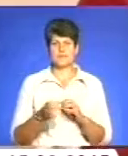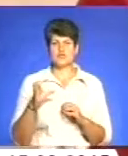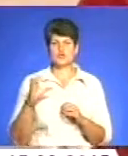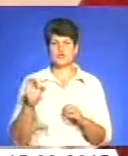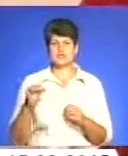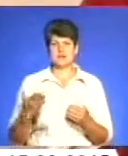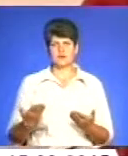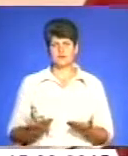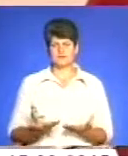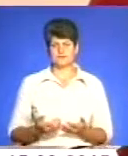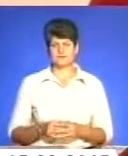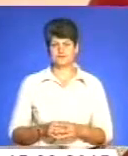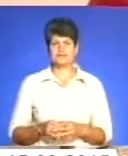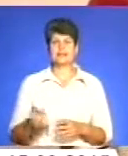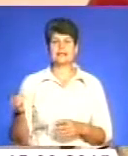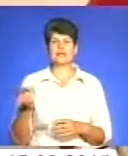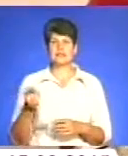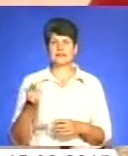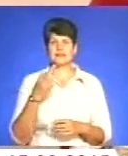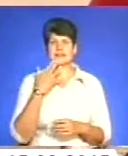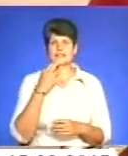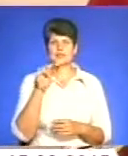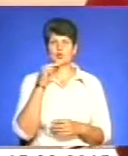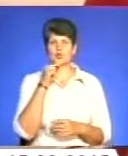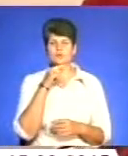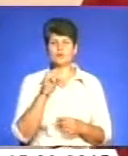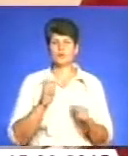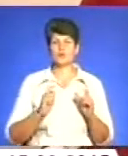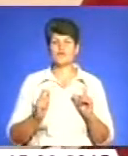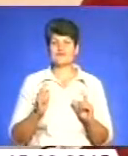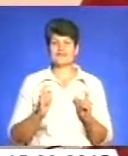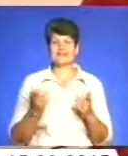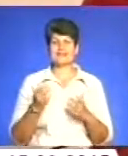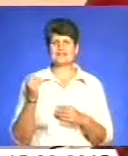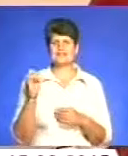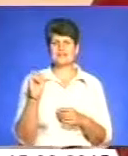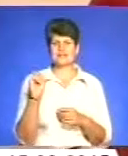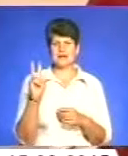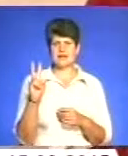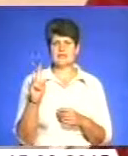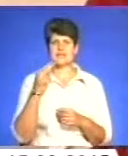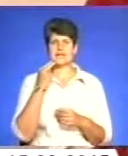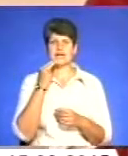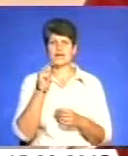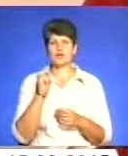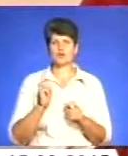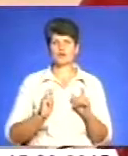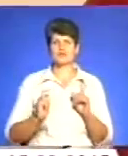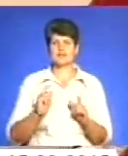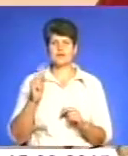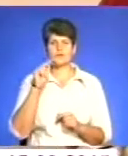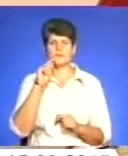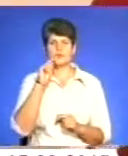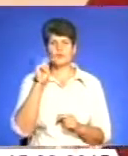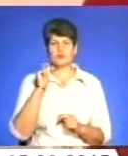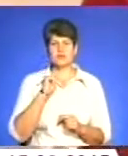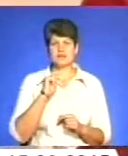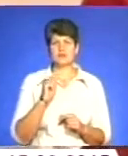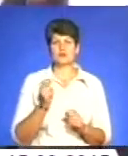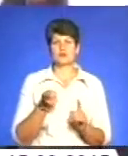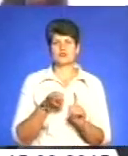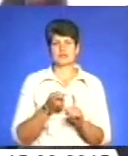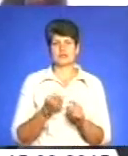буття. Тернопільський національний економічний університет, як і 12 найкращих університетів України, долучилися до цієї